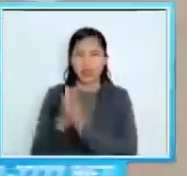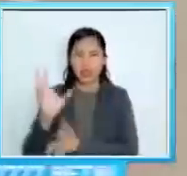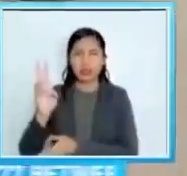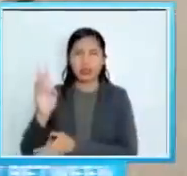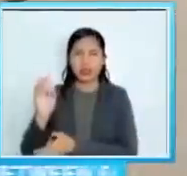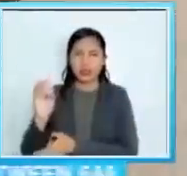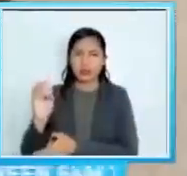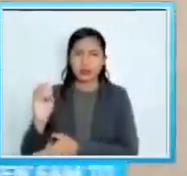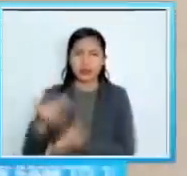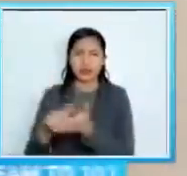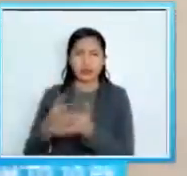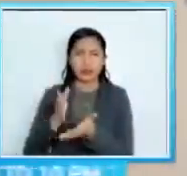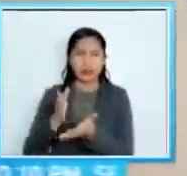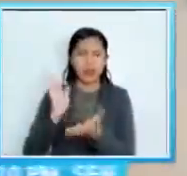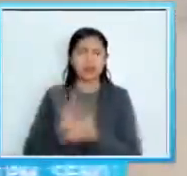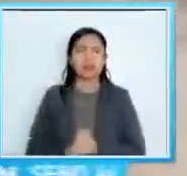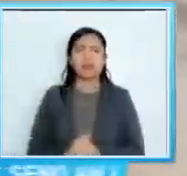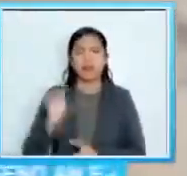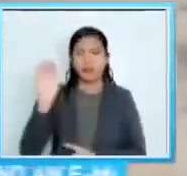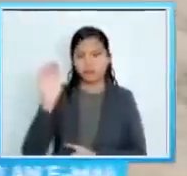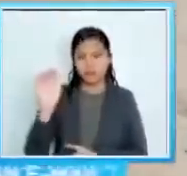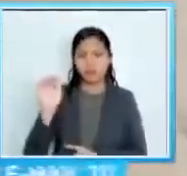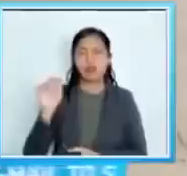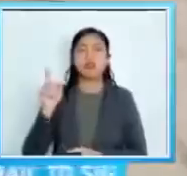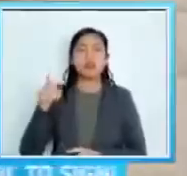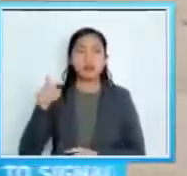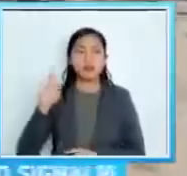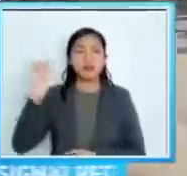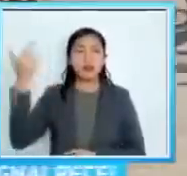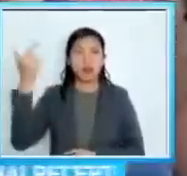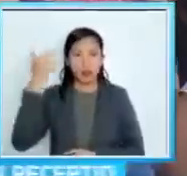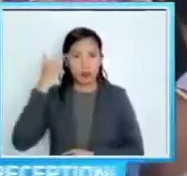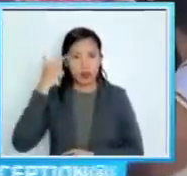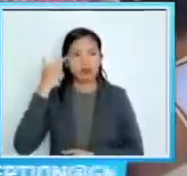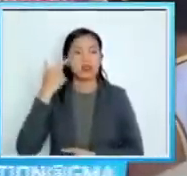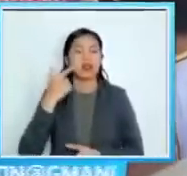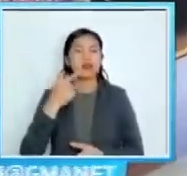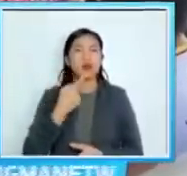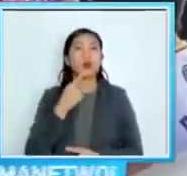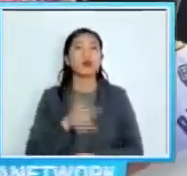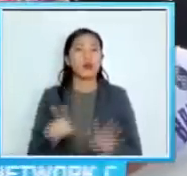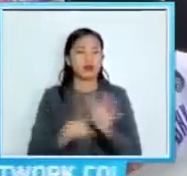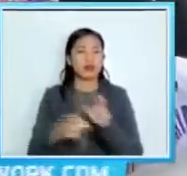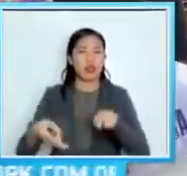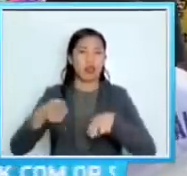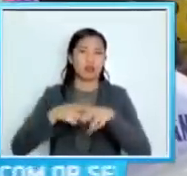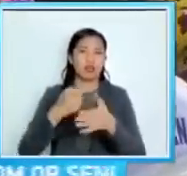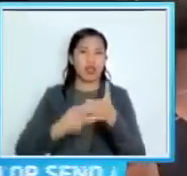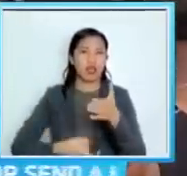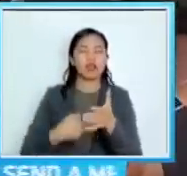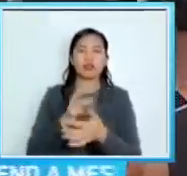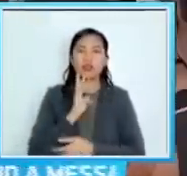talaga. Panawagan nila sana raw mabantayan din ng gobyerno ang bentahan ng tubig sa lungsod. Bukod sa tubig, nagsitaasan din ang presyo